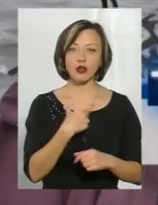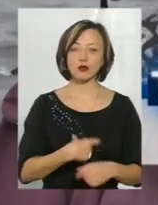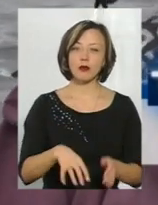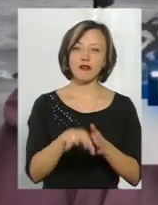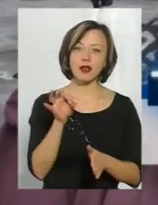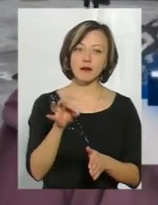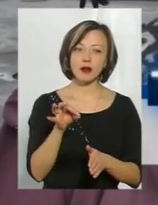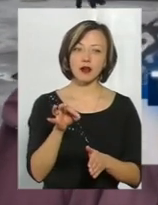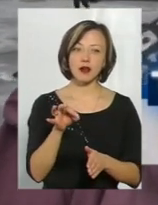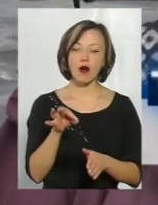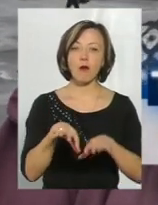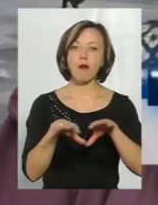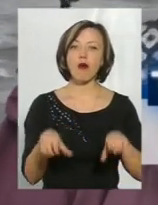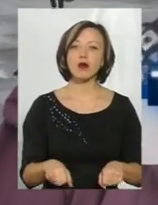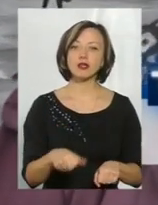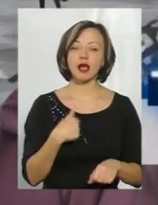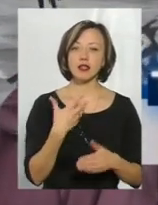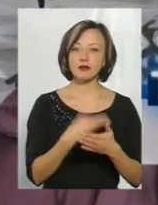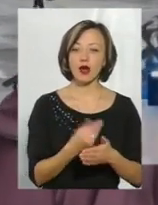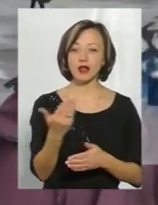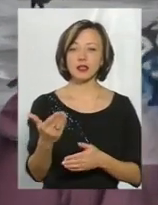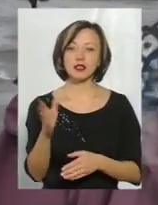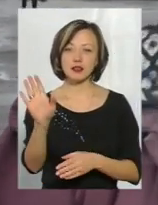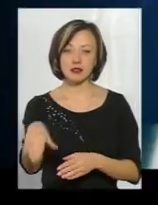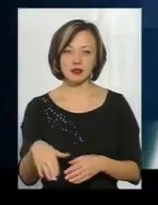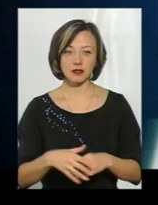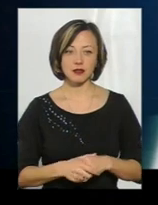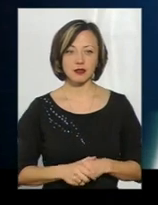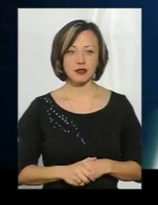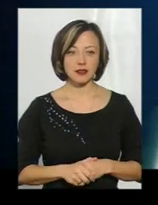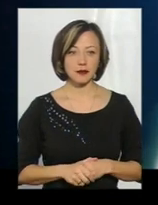вибрав пост, значить я буду на своєму посту, а ти собі далі керуй.